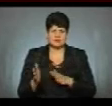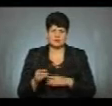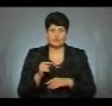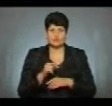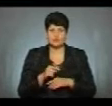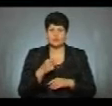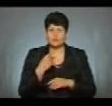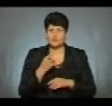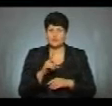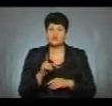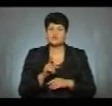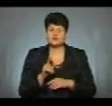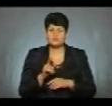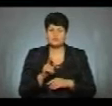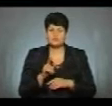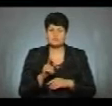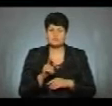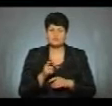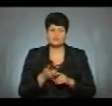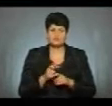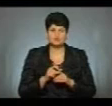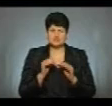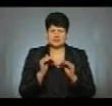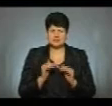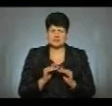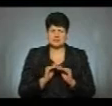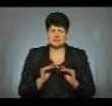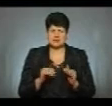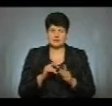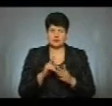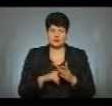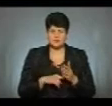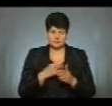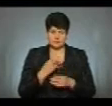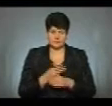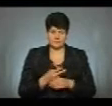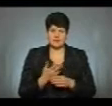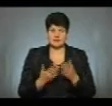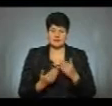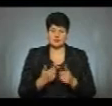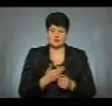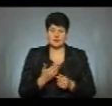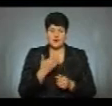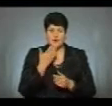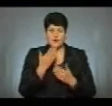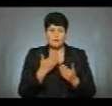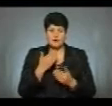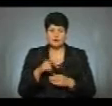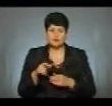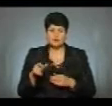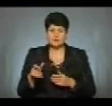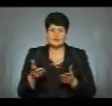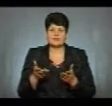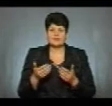вони кажуть, що дуже низький рівень довіри демонструють. Якщо ми опитуємо людей,